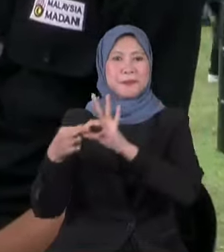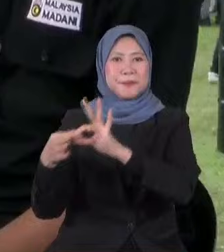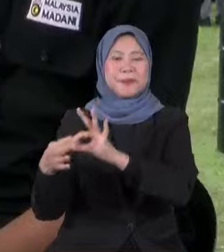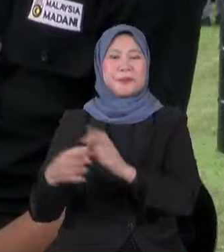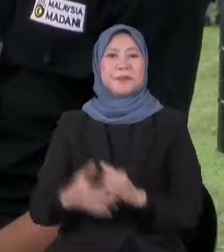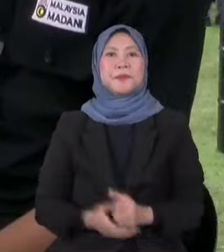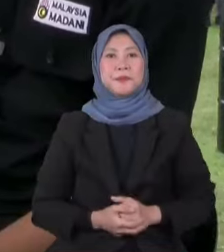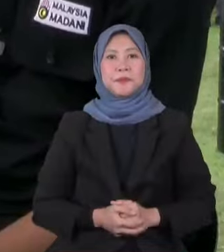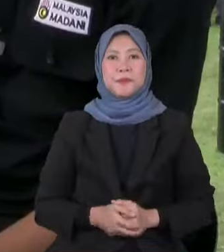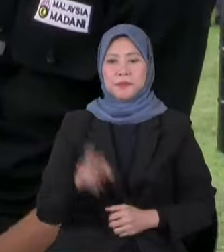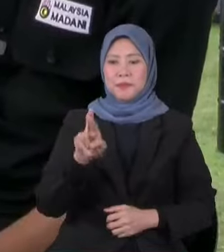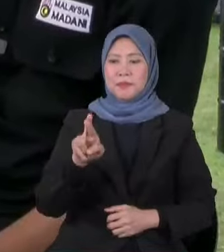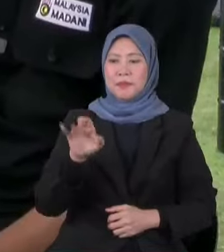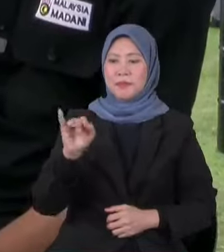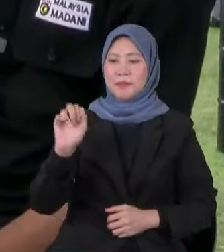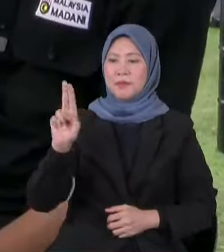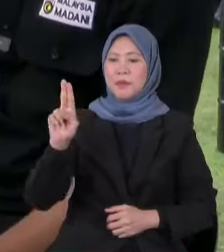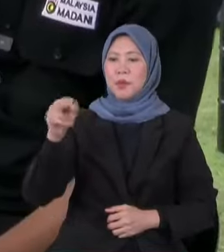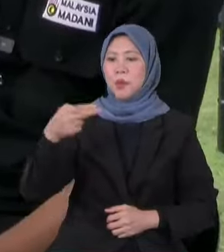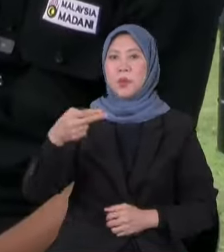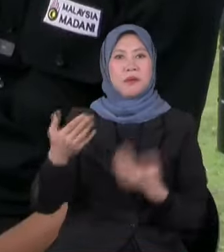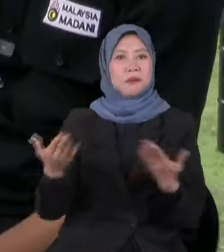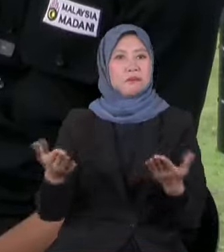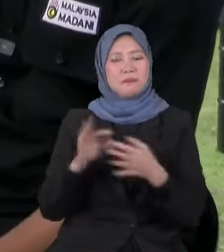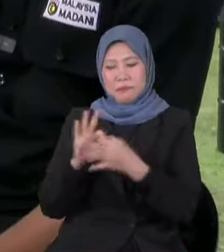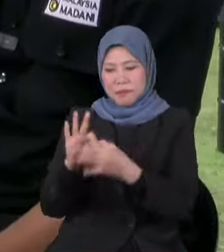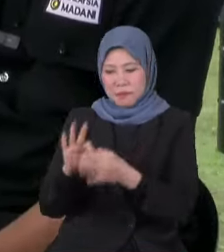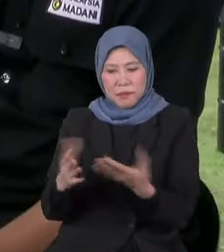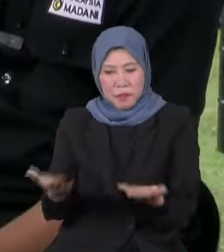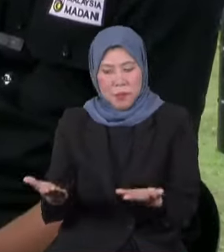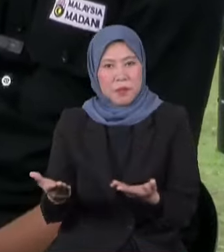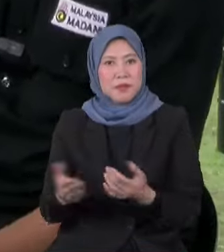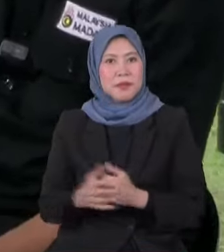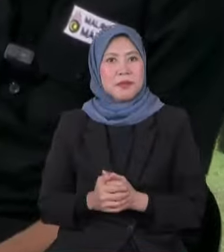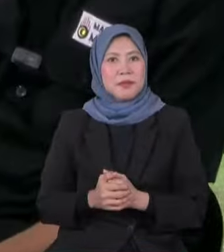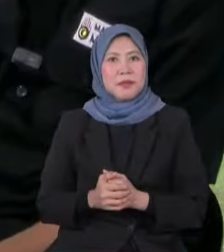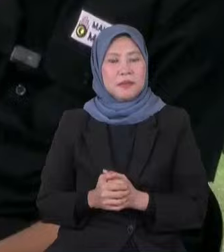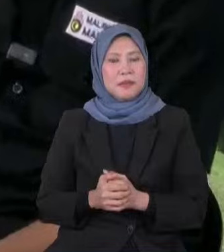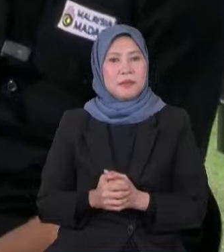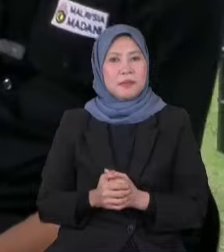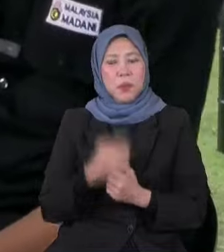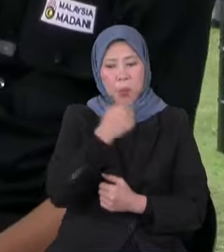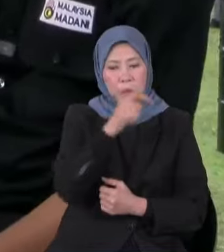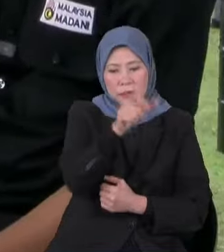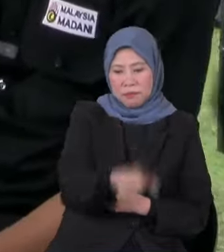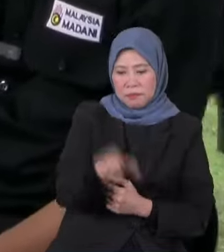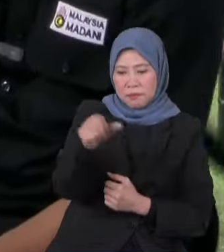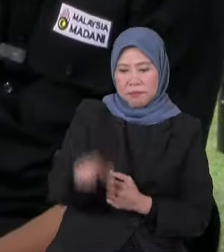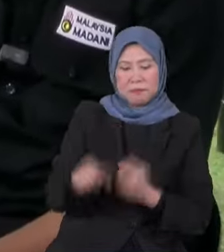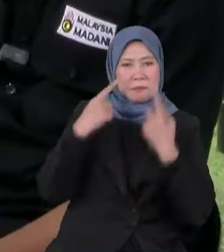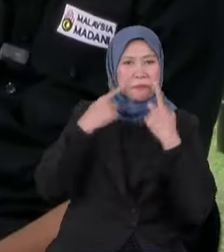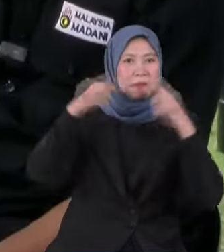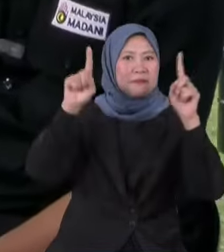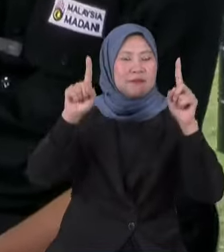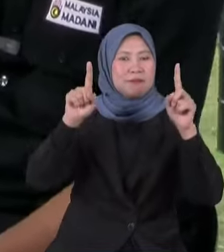juga untuk Rio pula, bagaimana YB Tony Ching dari segi kerjasama, siapakah insan-insan hebat yang terlibat menjayakan Rio, program Rio